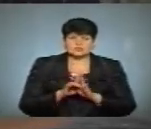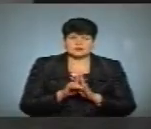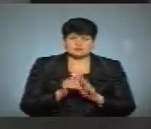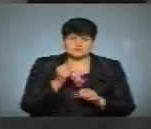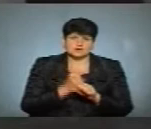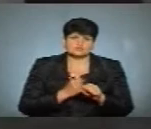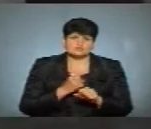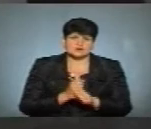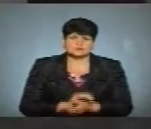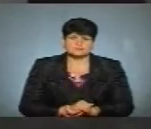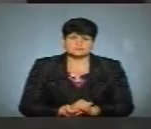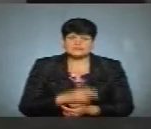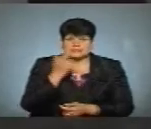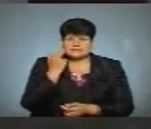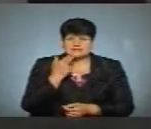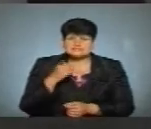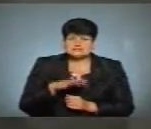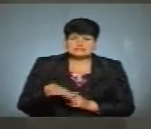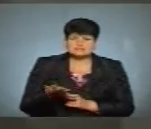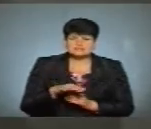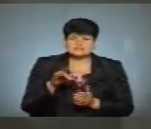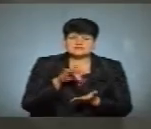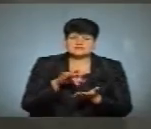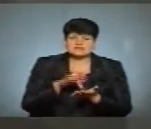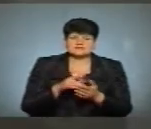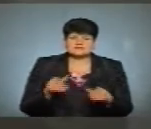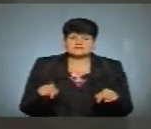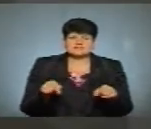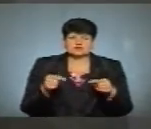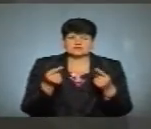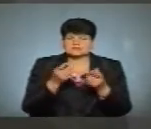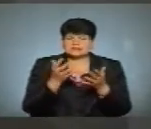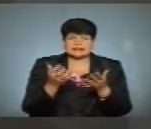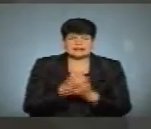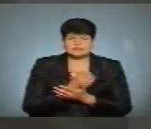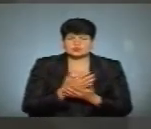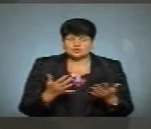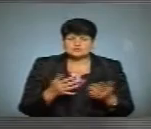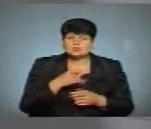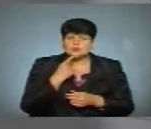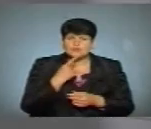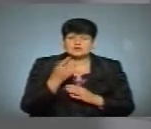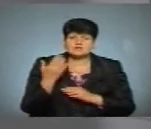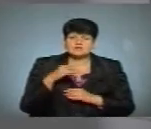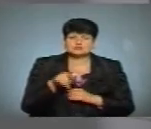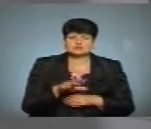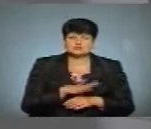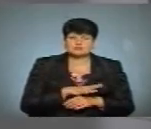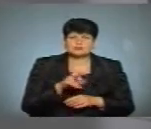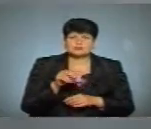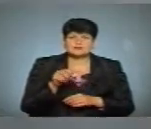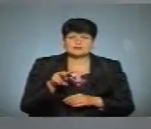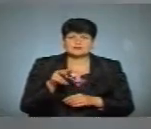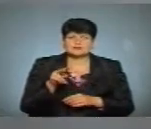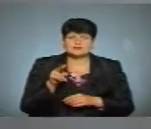працювати. Італійський двір всередині замку відновити не вдалося, каже Юрій Вербовецький. За його словами, раніше тут був палац піонерів